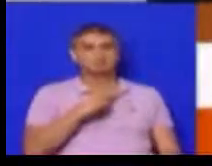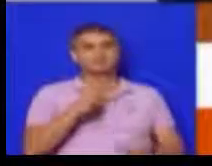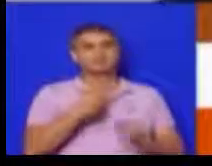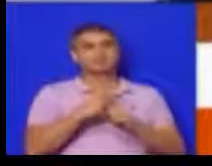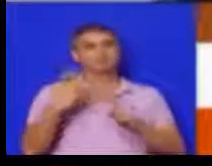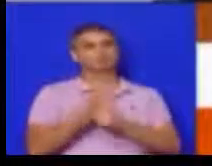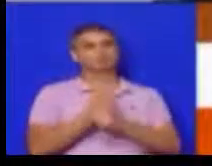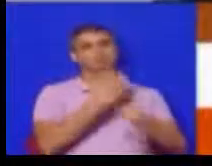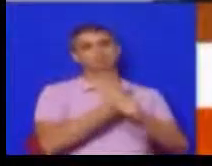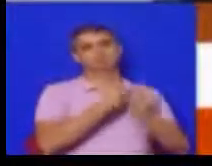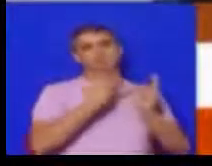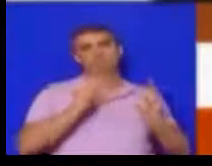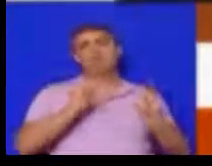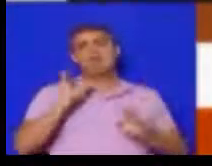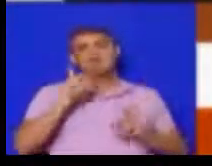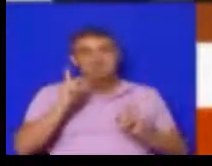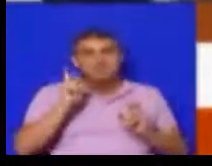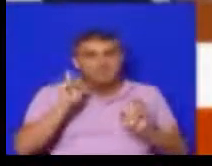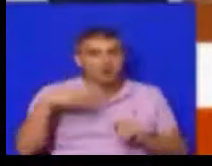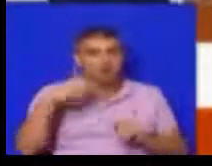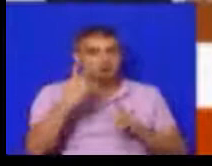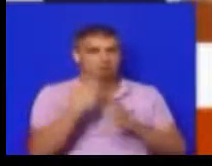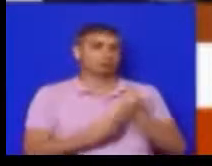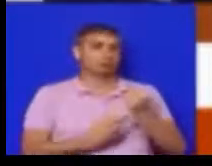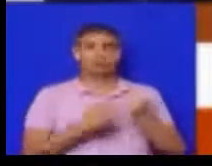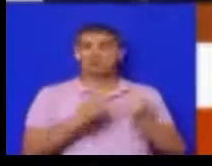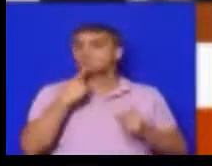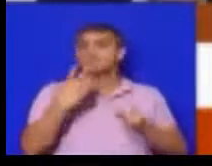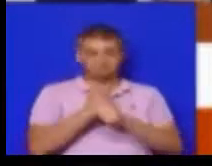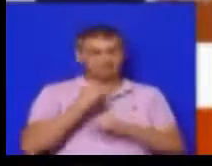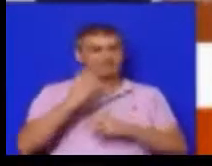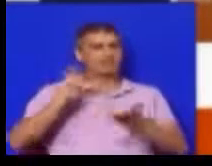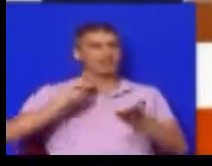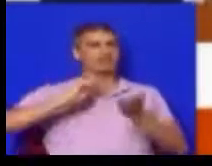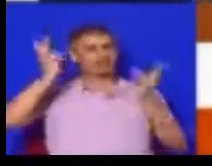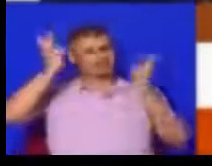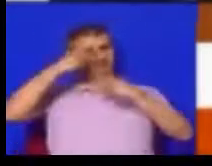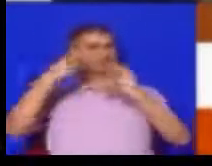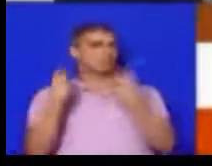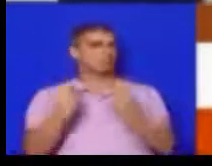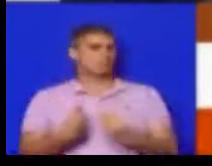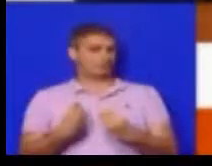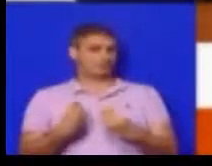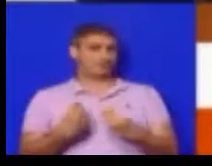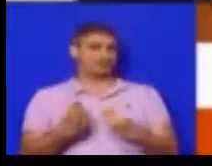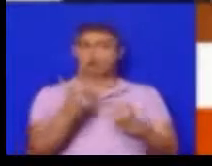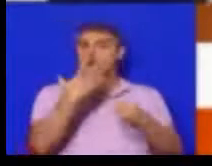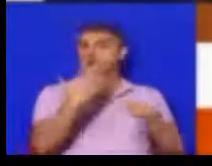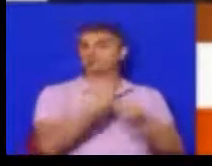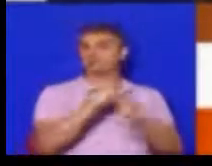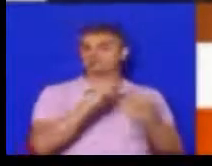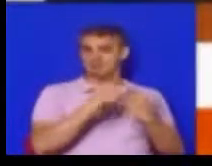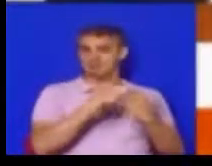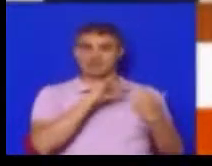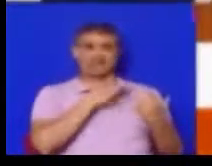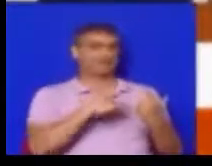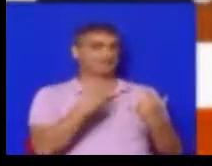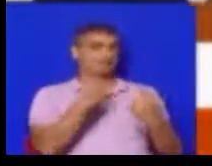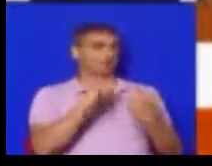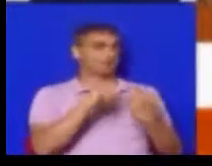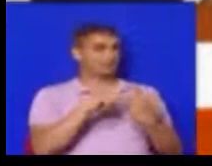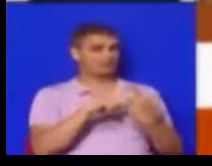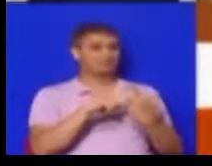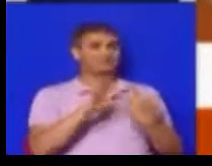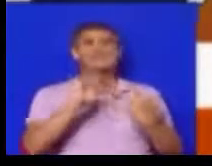win-win עם אפשרות ללוז. ה-win זה שמגיעים להסכם טוב, another win או win נוסף זה